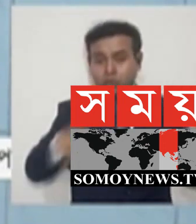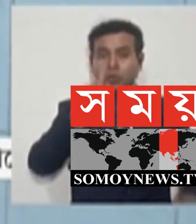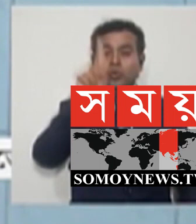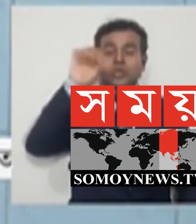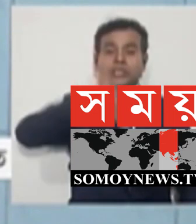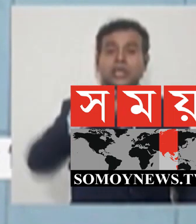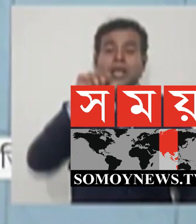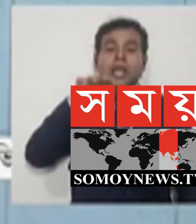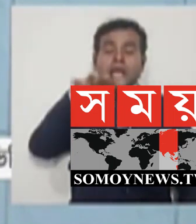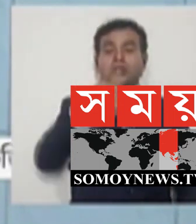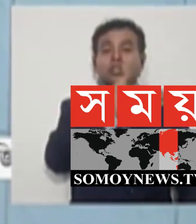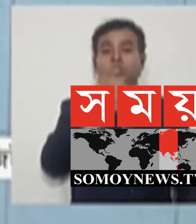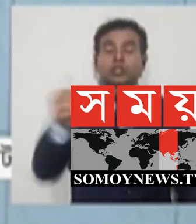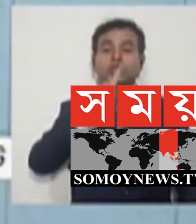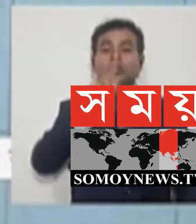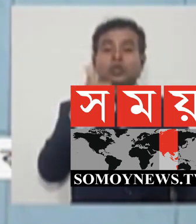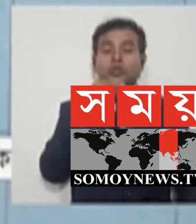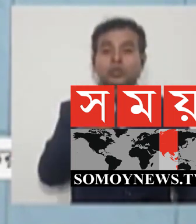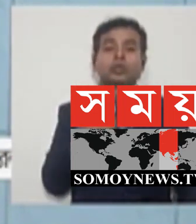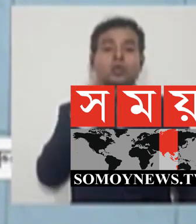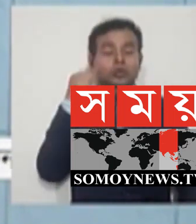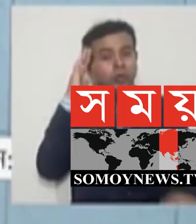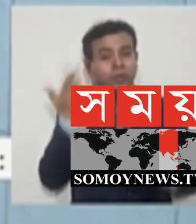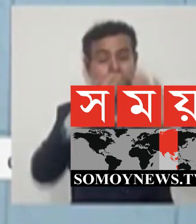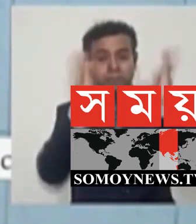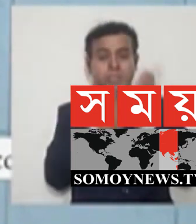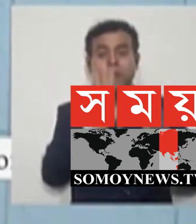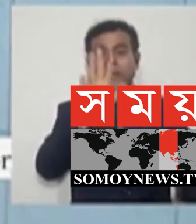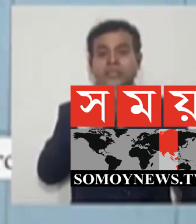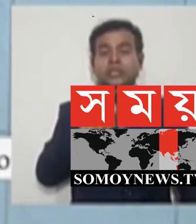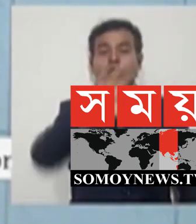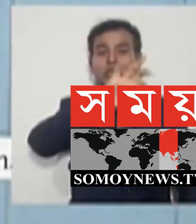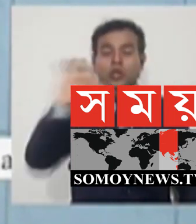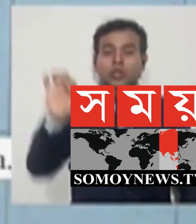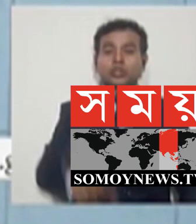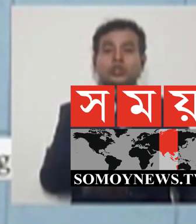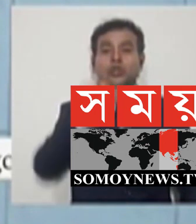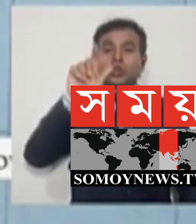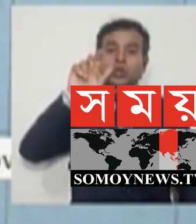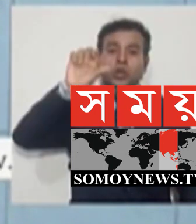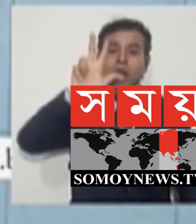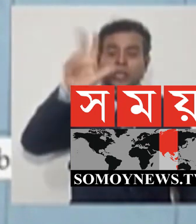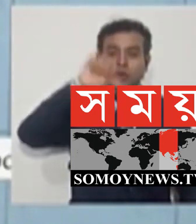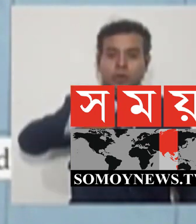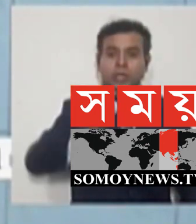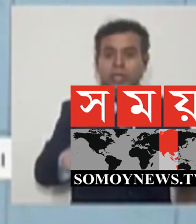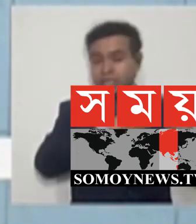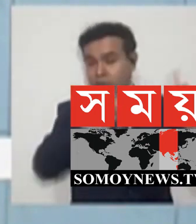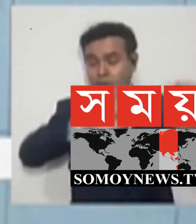সারা বিশ্বে 5,989 জন এবং এ পর্যন্ত 1,13,010 জন।